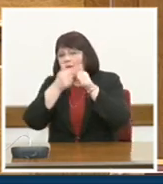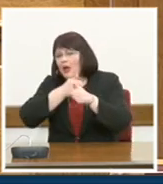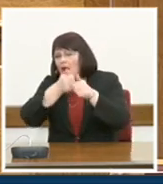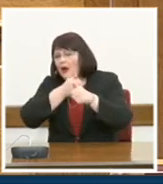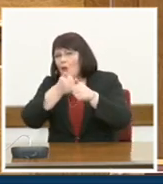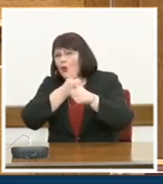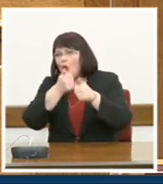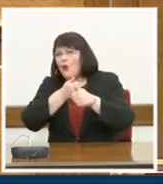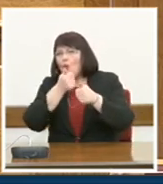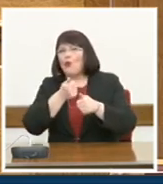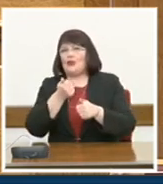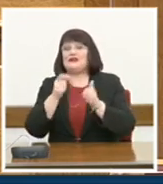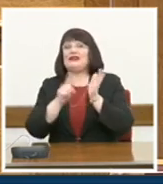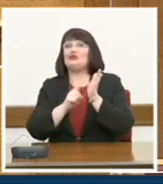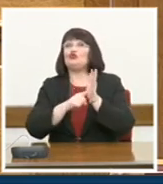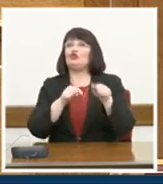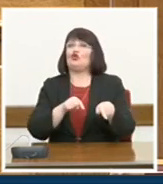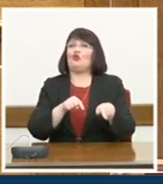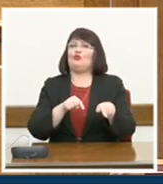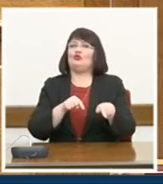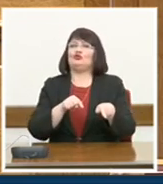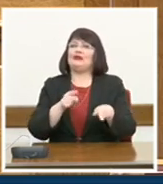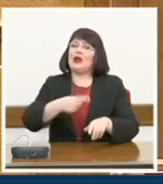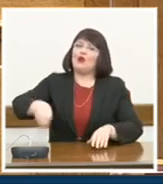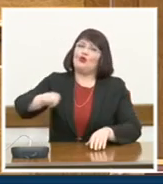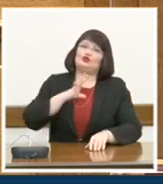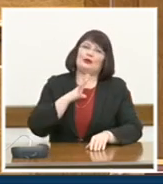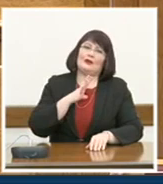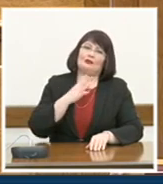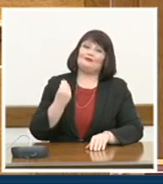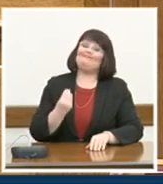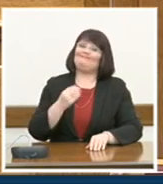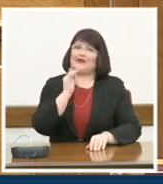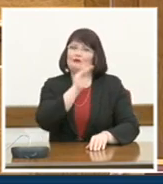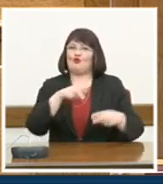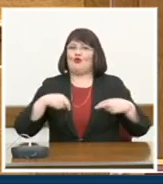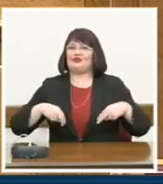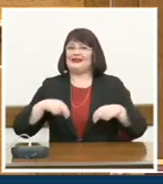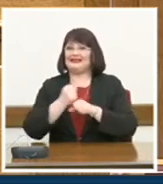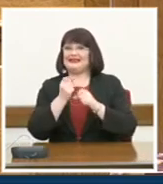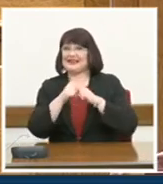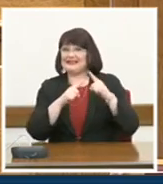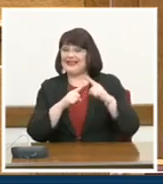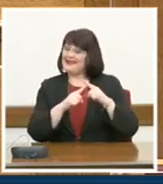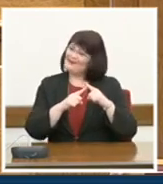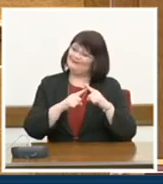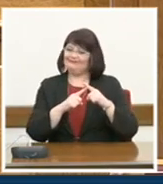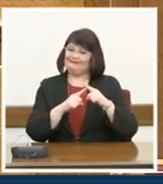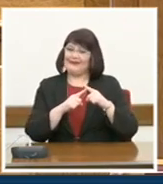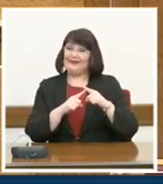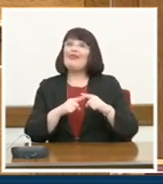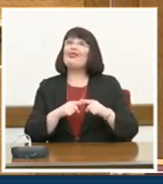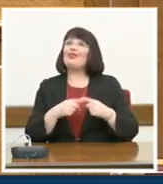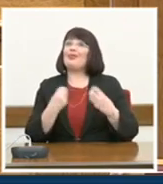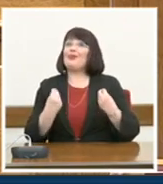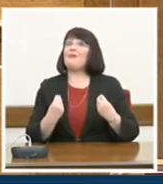συγκεκριμένος νόμος. Αυτό δεν πήγε και πολύ καλά, κύριε Χατζηδάκη. Έτσι δεν είναι? Κάτι δεν υπολογίσατε καλά,